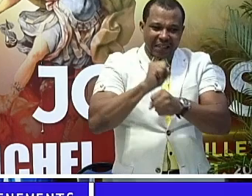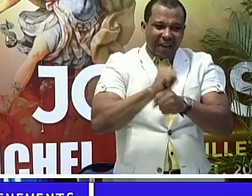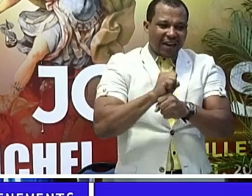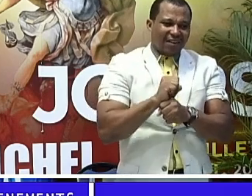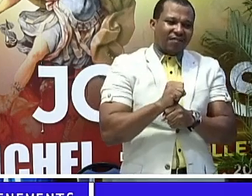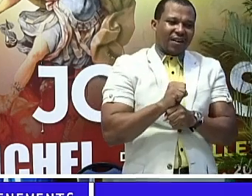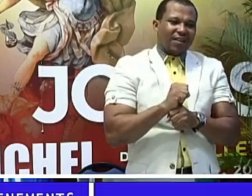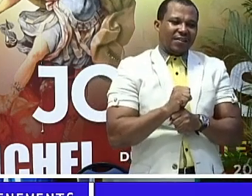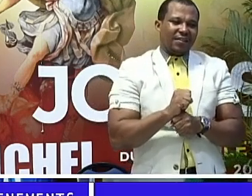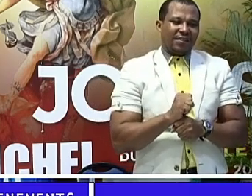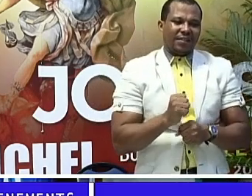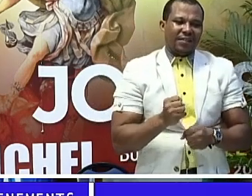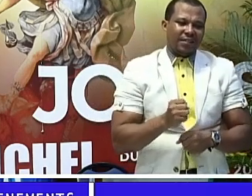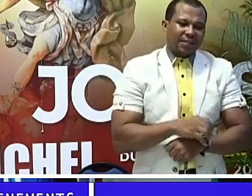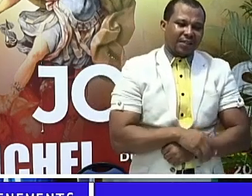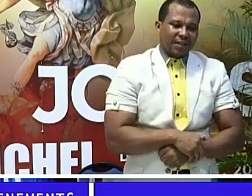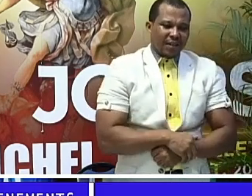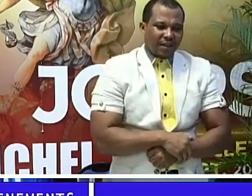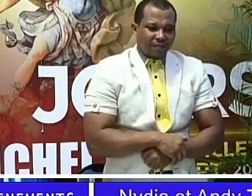rencontre, bap, il bay vague.